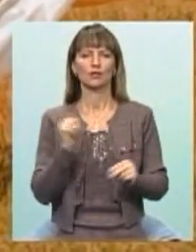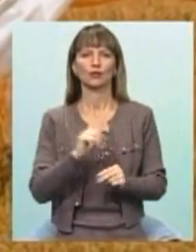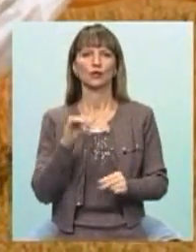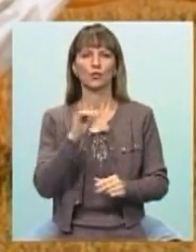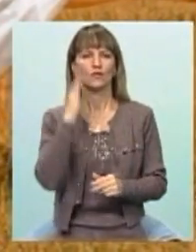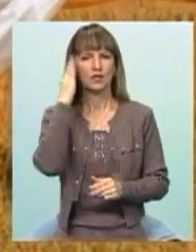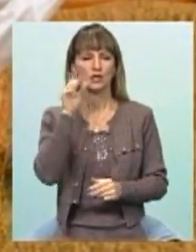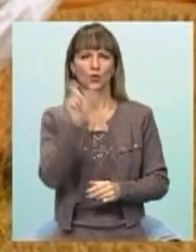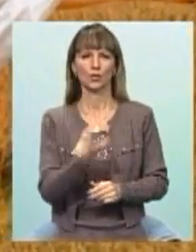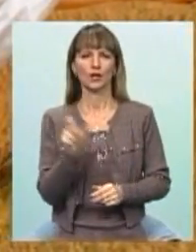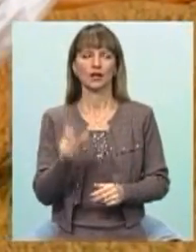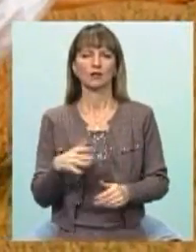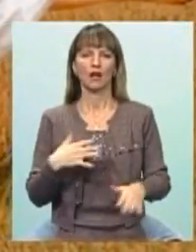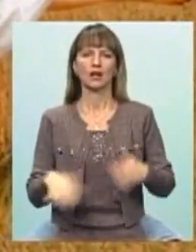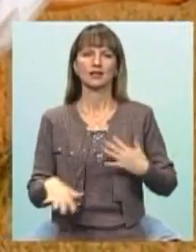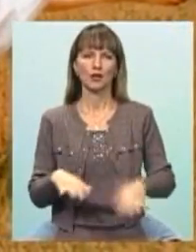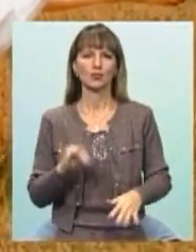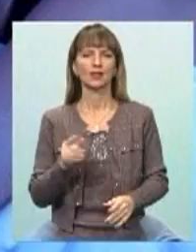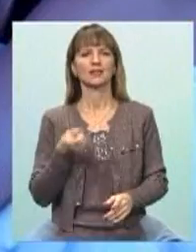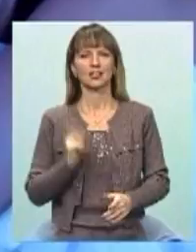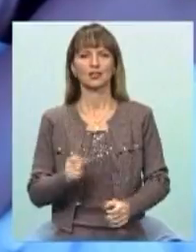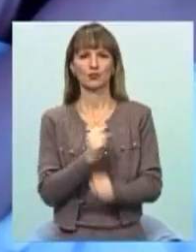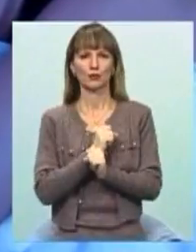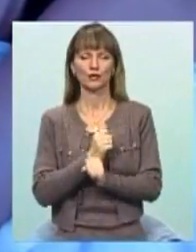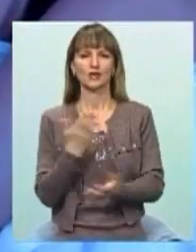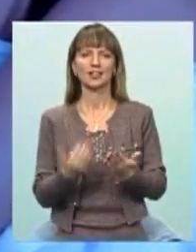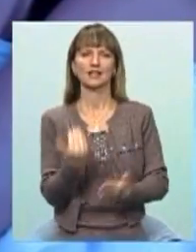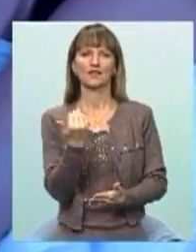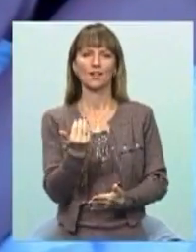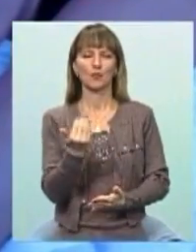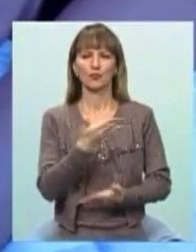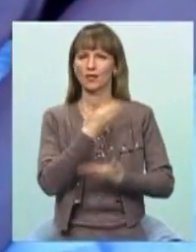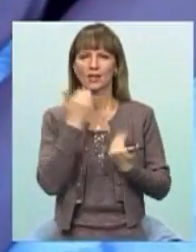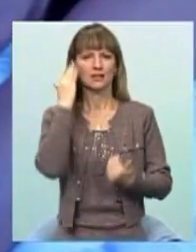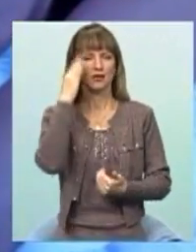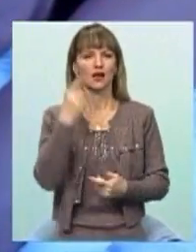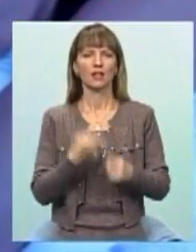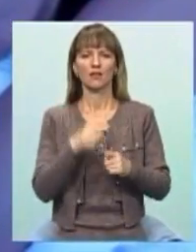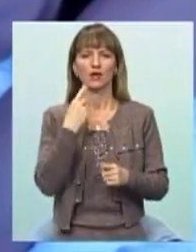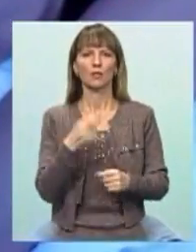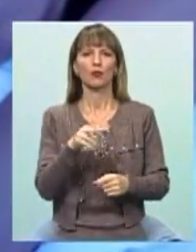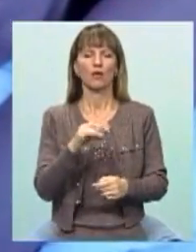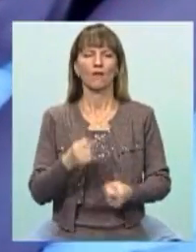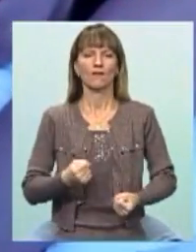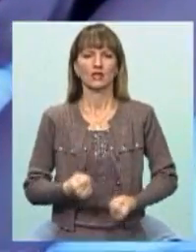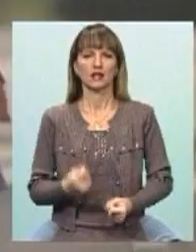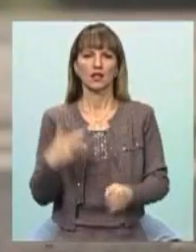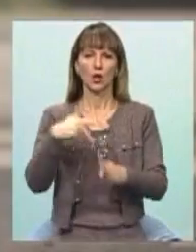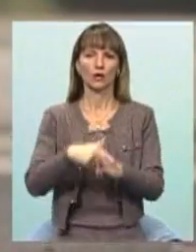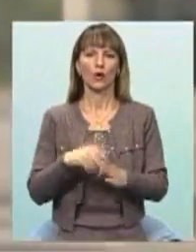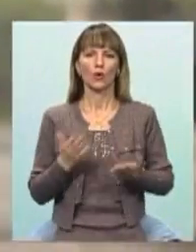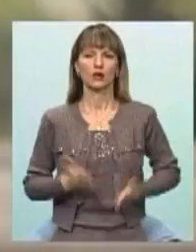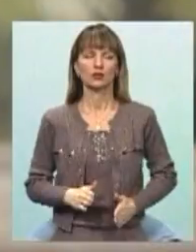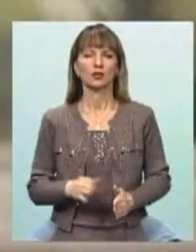вісні людина абсолютно розслаблена і дійсно відпочиває. Якщо вам не сняться сни, це говорить про фізичне перевтомлення організму.